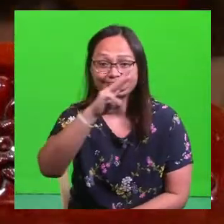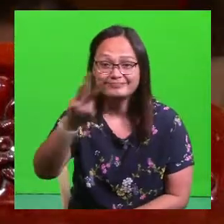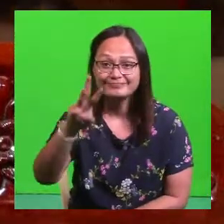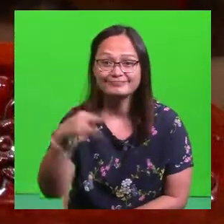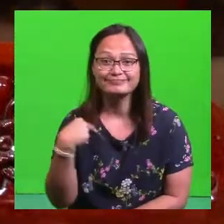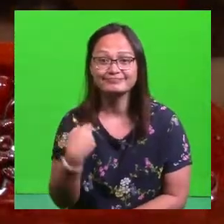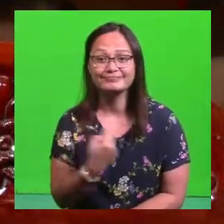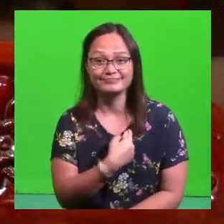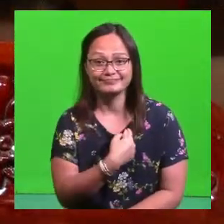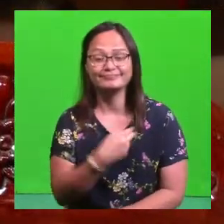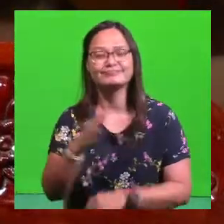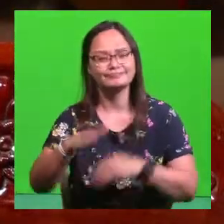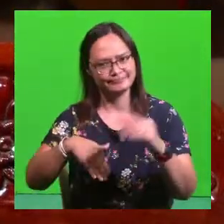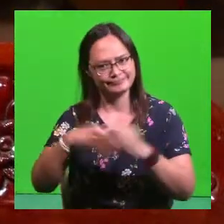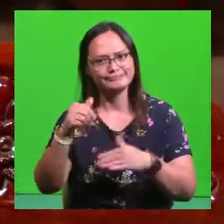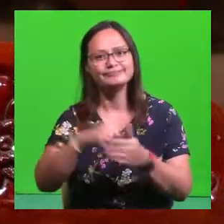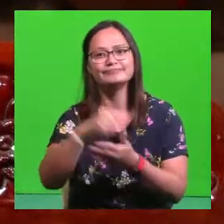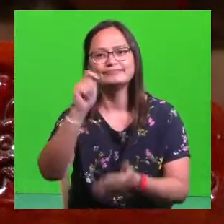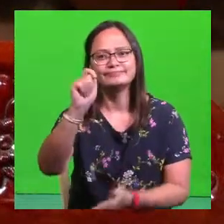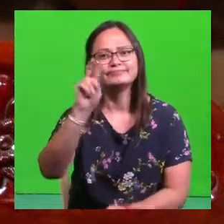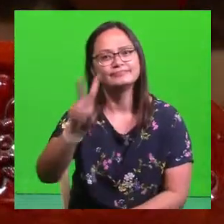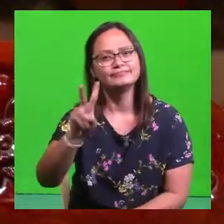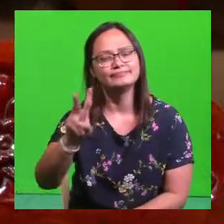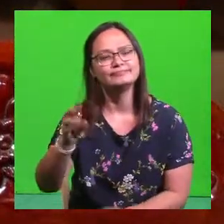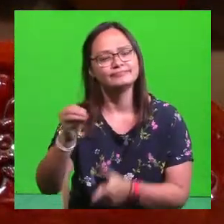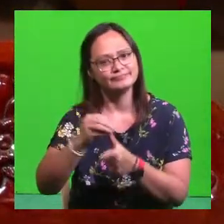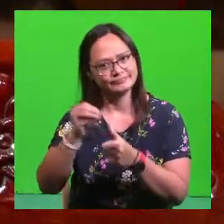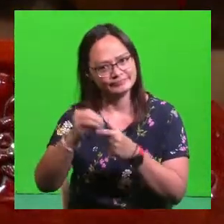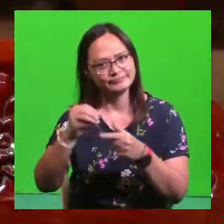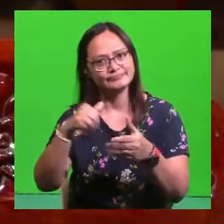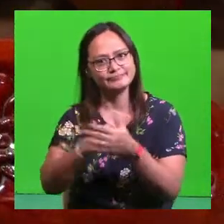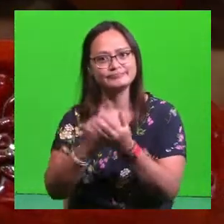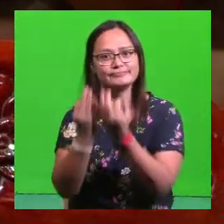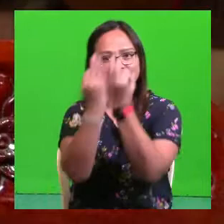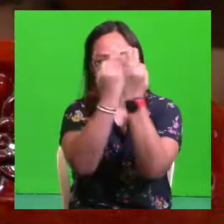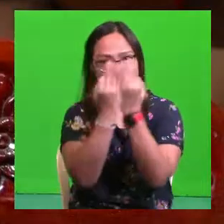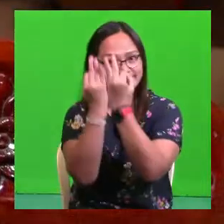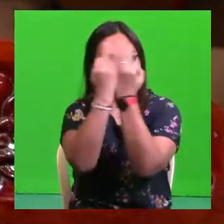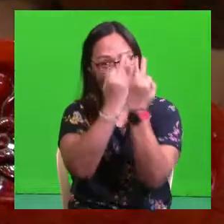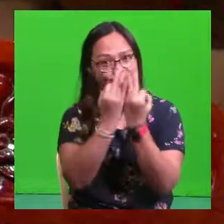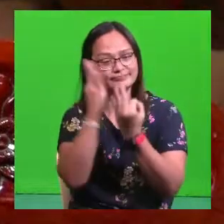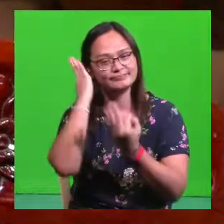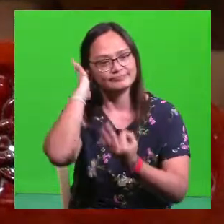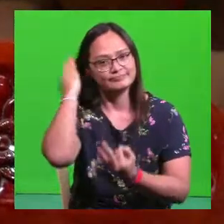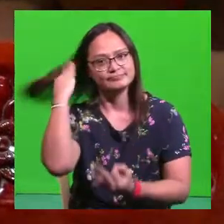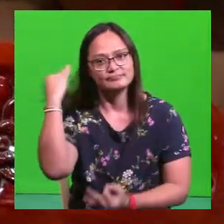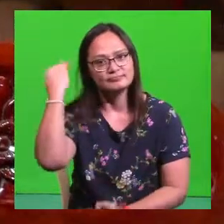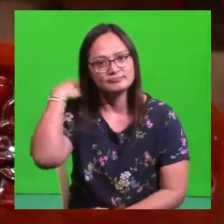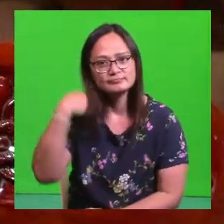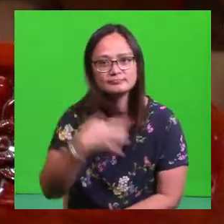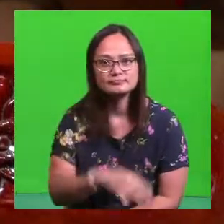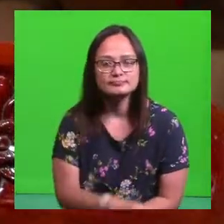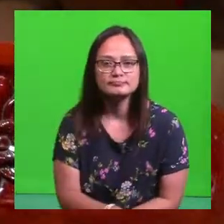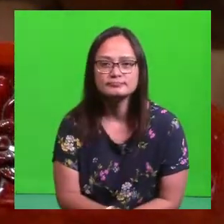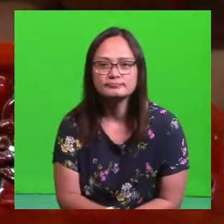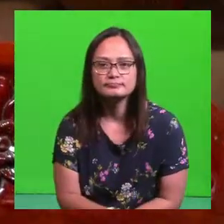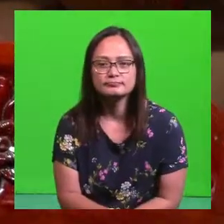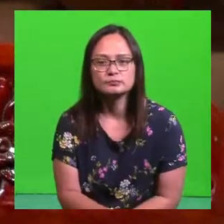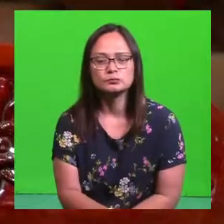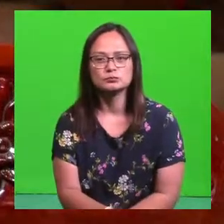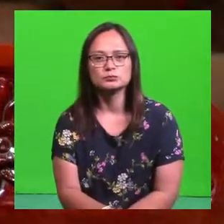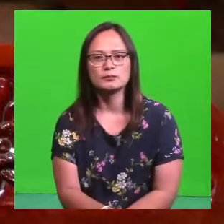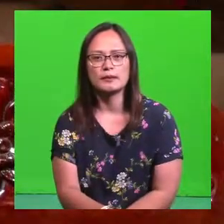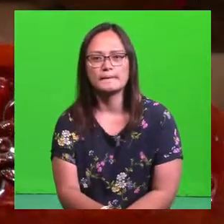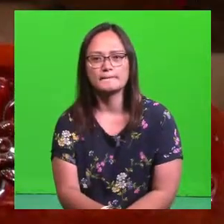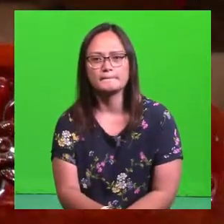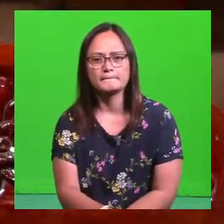o kahit kayo na nanonood sa pamamagitan ng webcast, ng live streaming, kayo na lahat ang sumampalataya kay